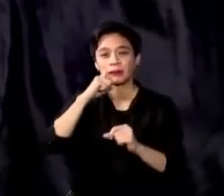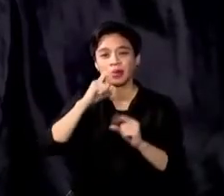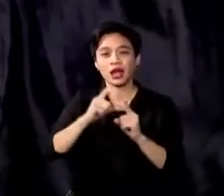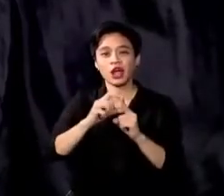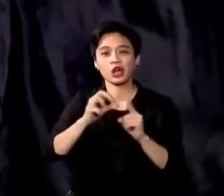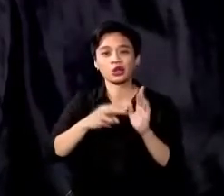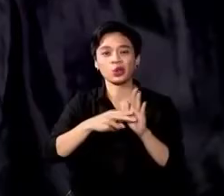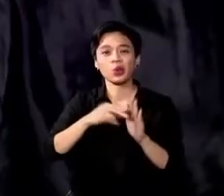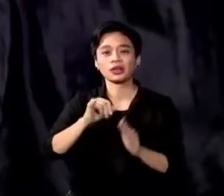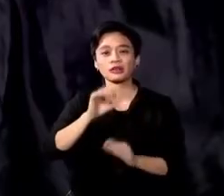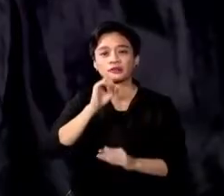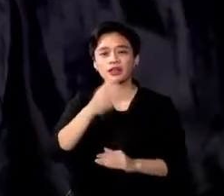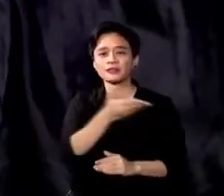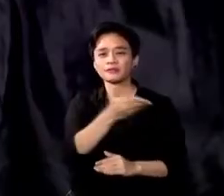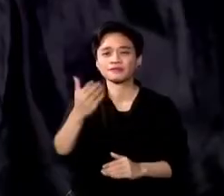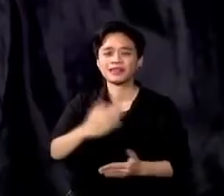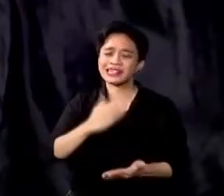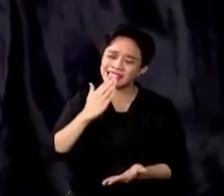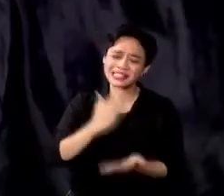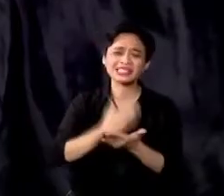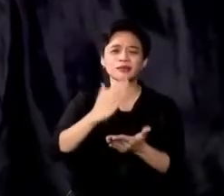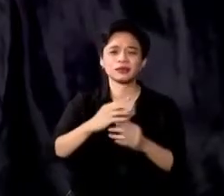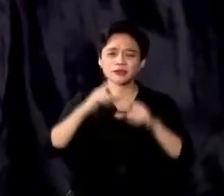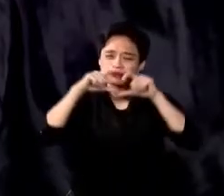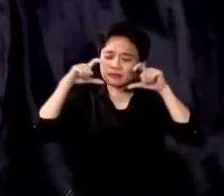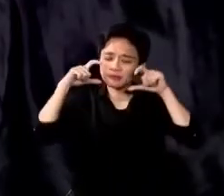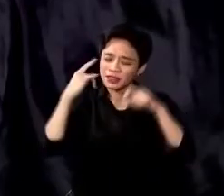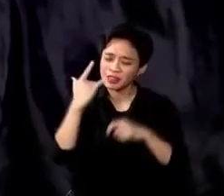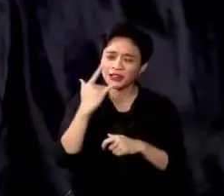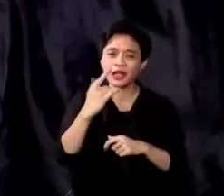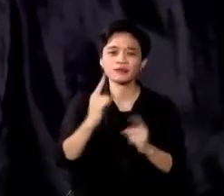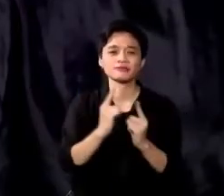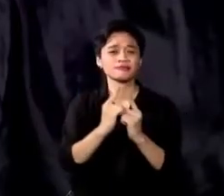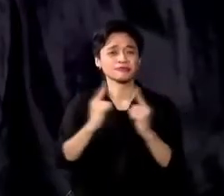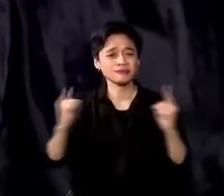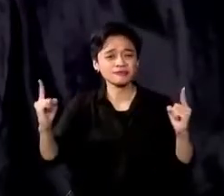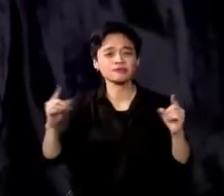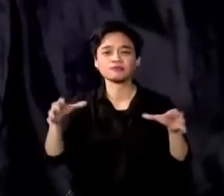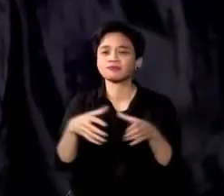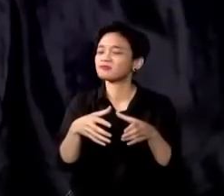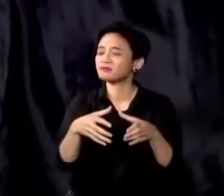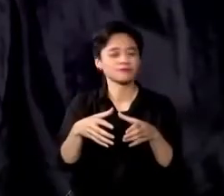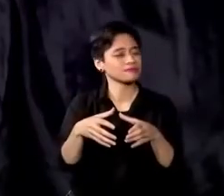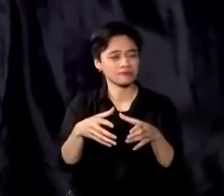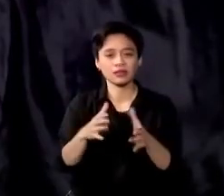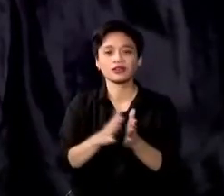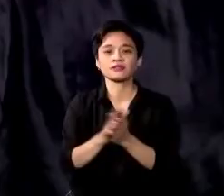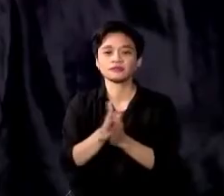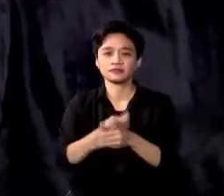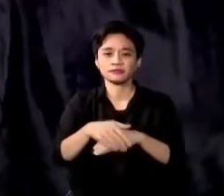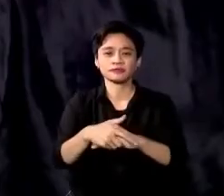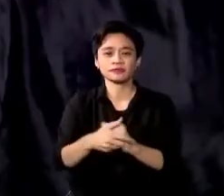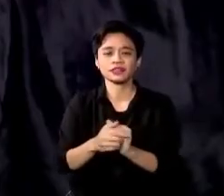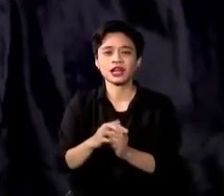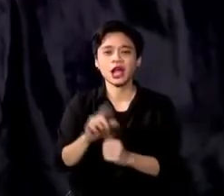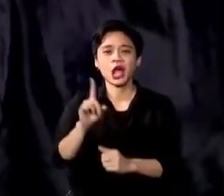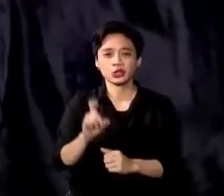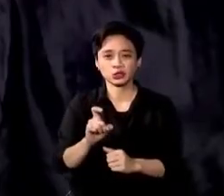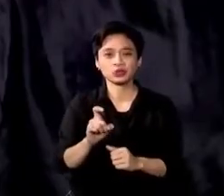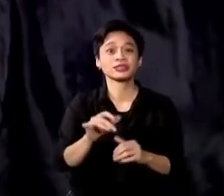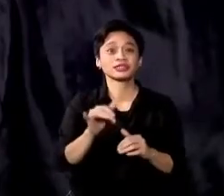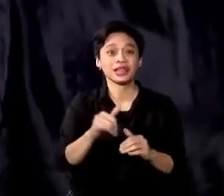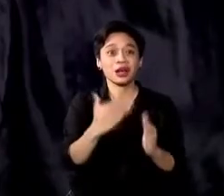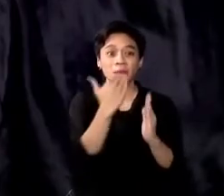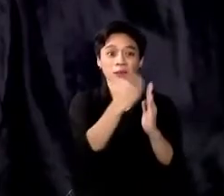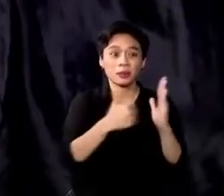apa yang kita lakukan agar disiplin dan patuh memakai masker menjaga jarak dan menghindari kerumunan serta mencuci tangan belum sebanding dengan